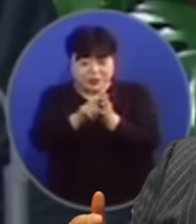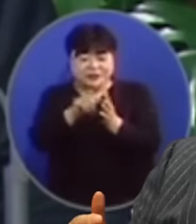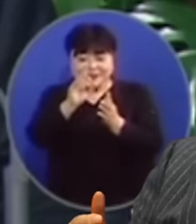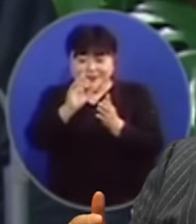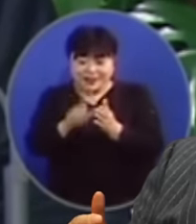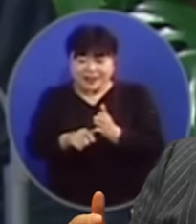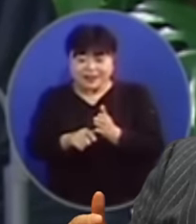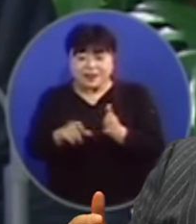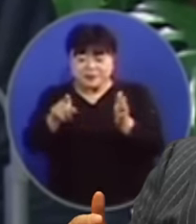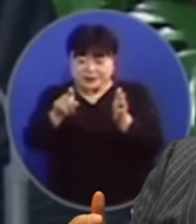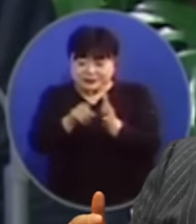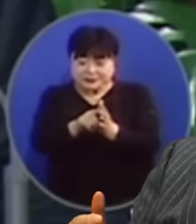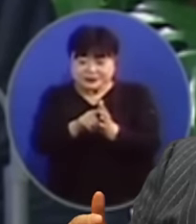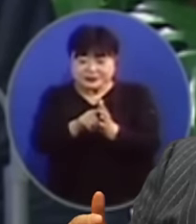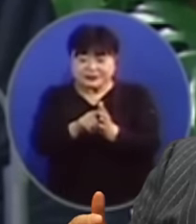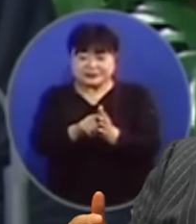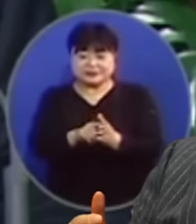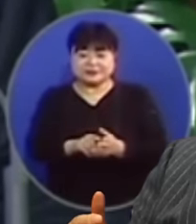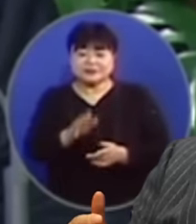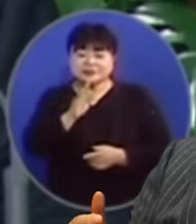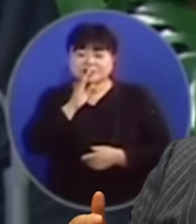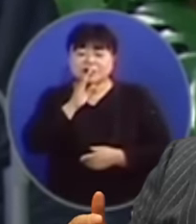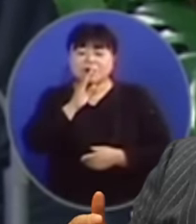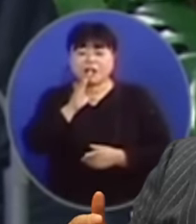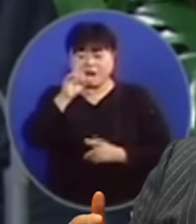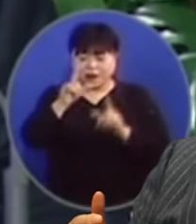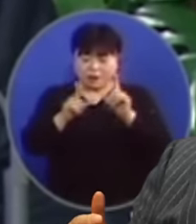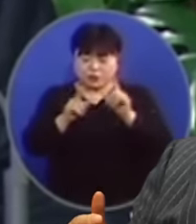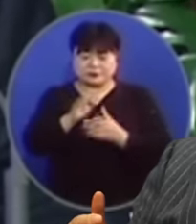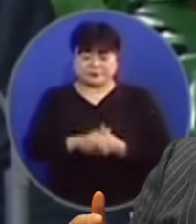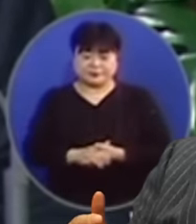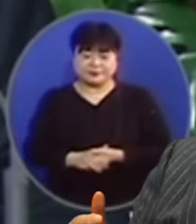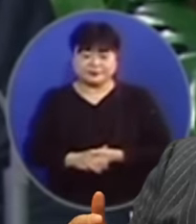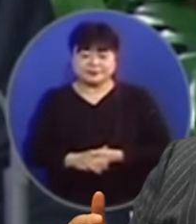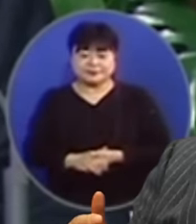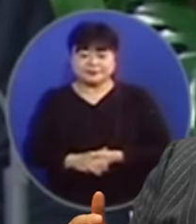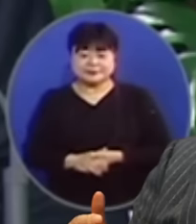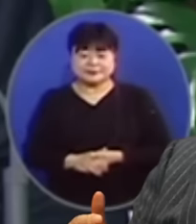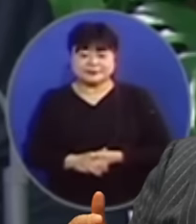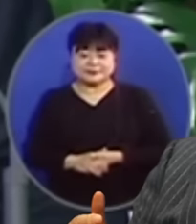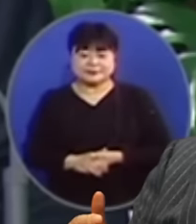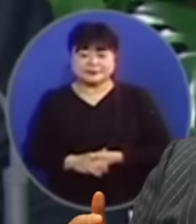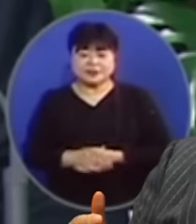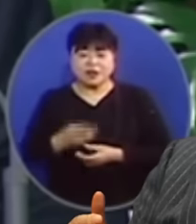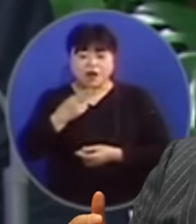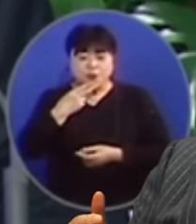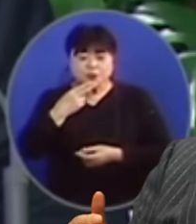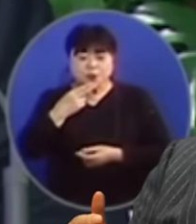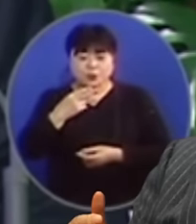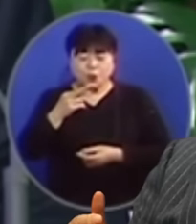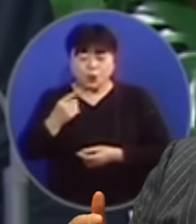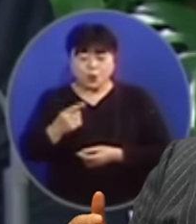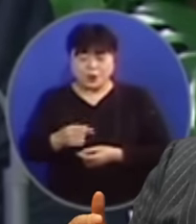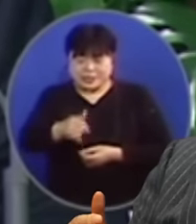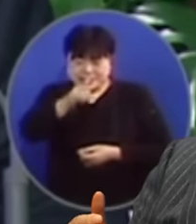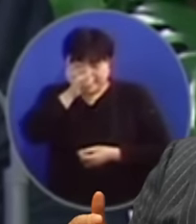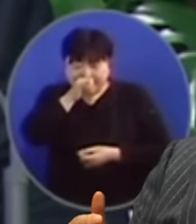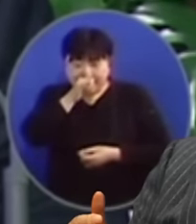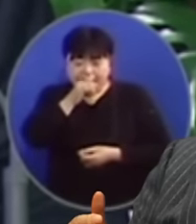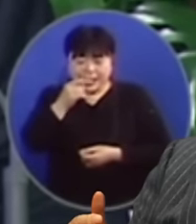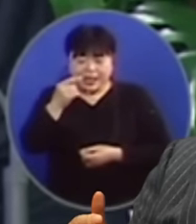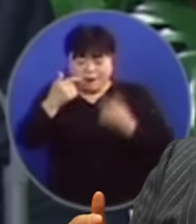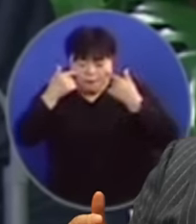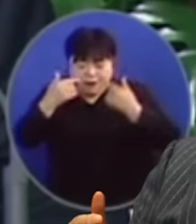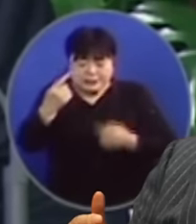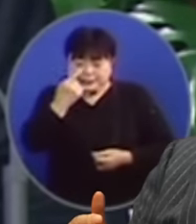때 그 믿음은 실상이라는 것입니다. 실상이라는 것은 없는 것을 있는 것처럼 확실한 증거를 갖고